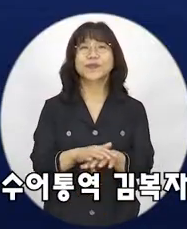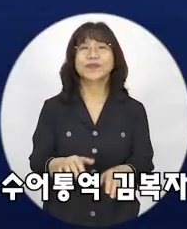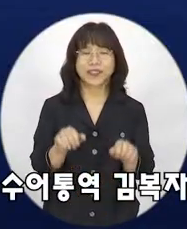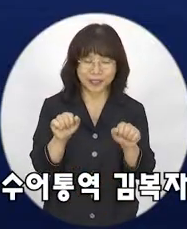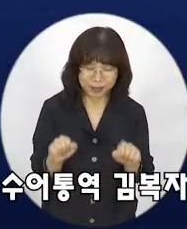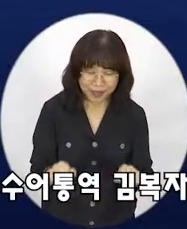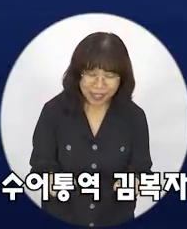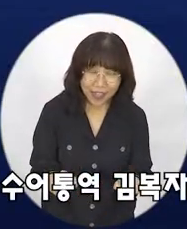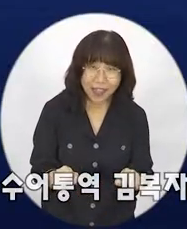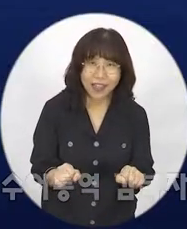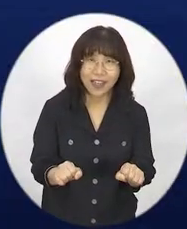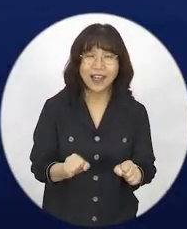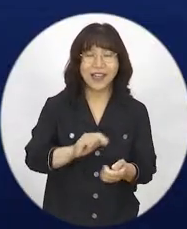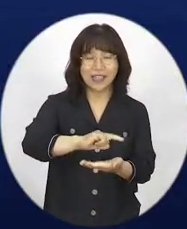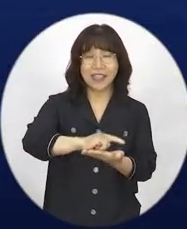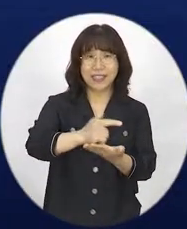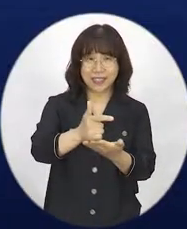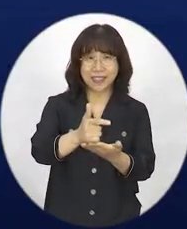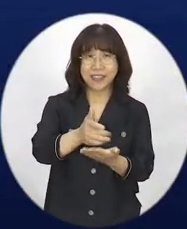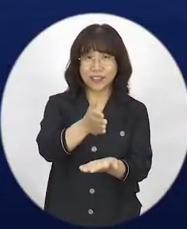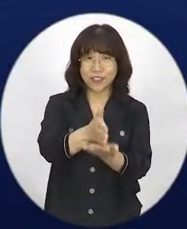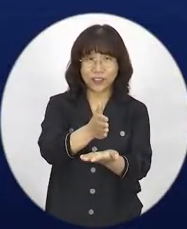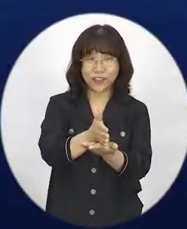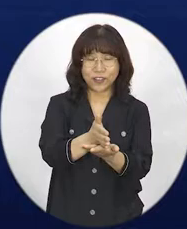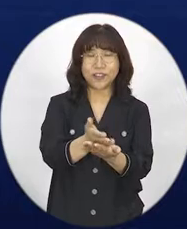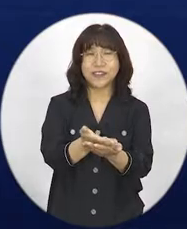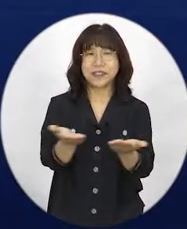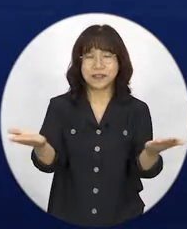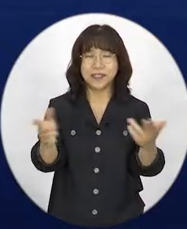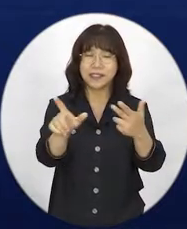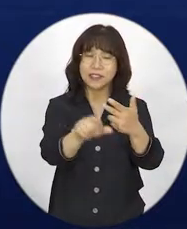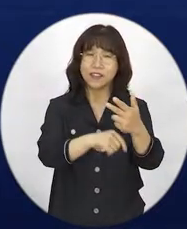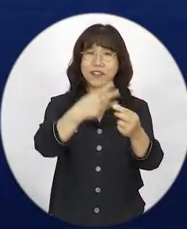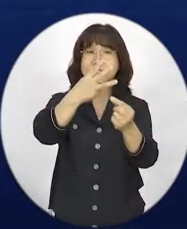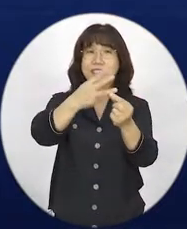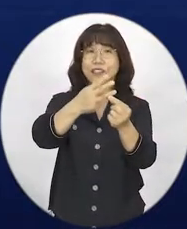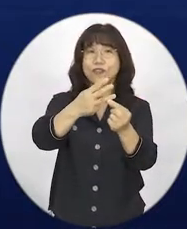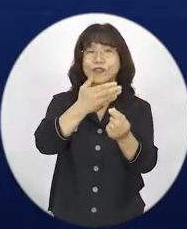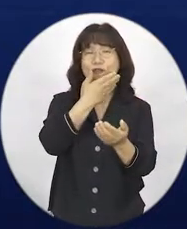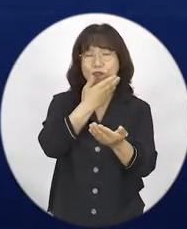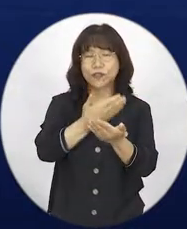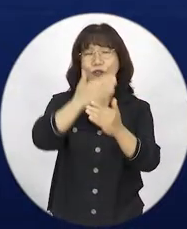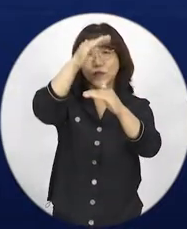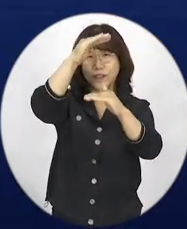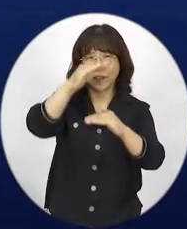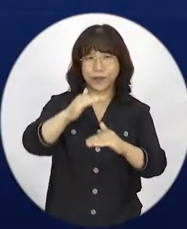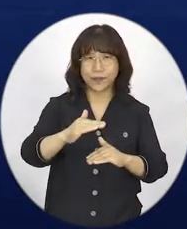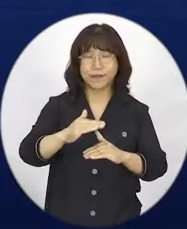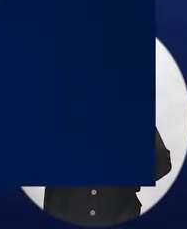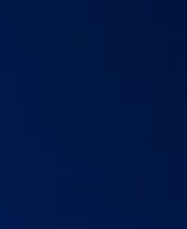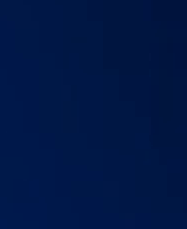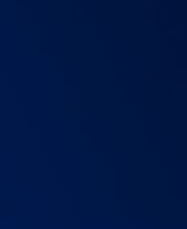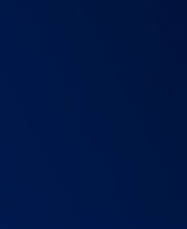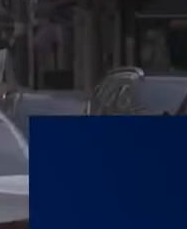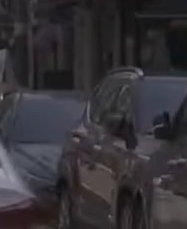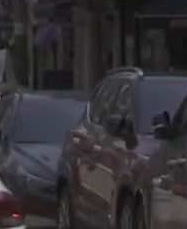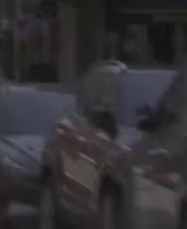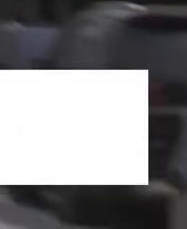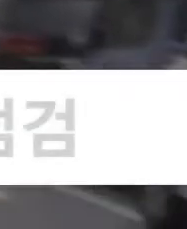국민 여러분 안녕하십니까? 아이강서TV 김민주입니다. 7월 셋째 주 주간 주요 소식입니다.